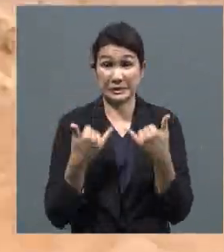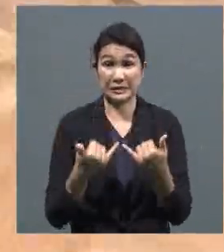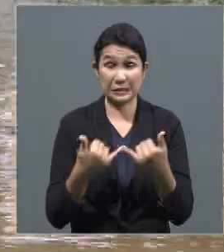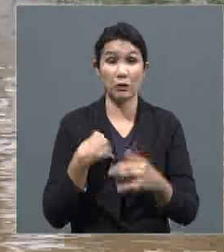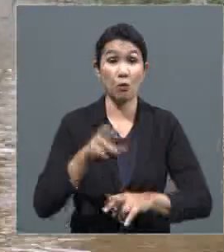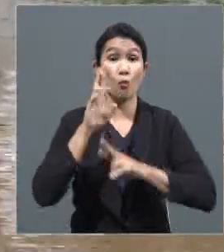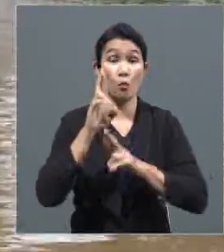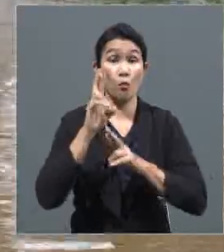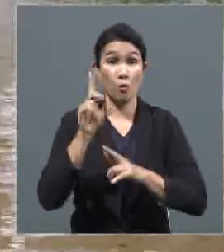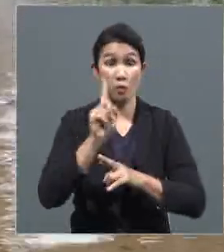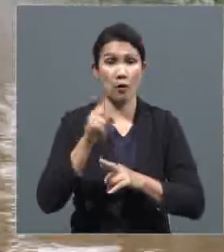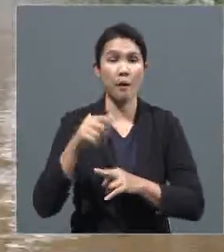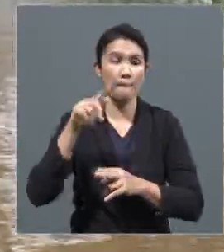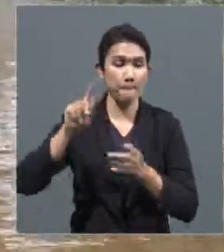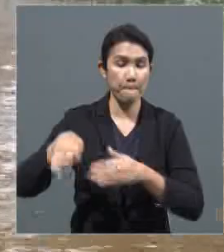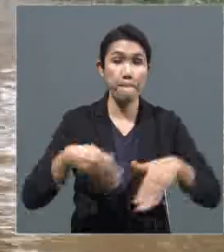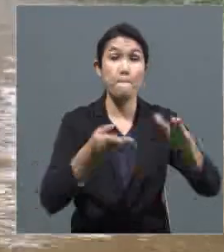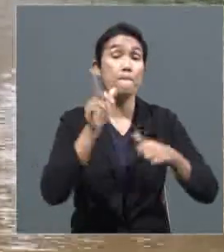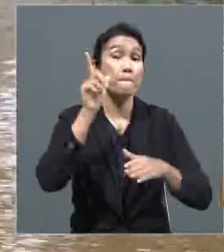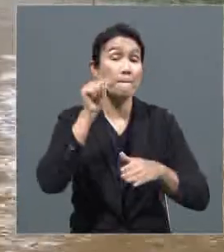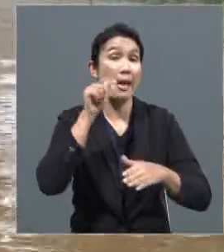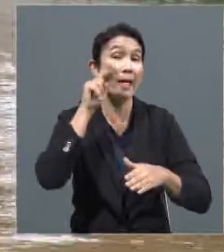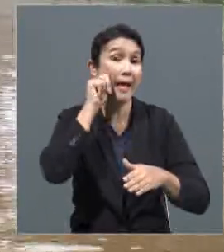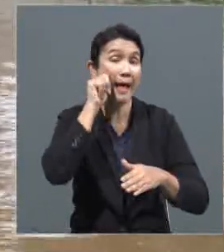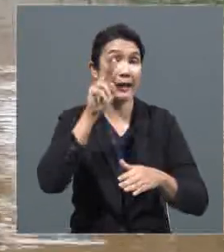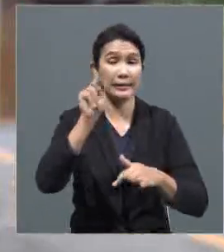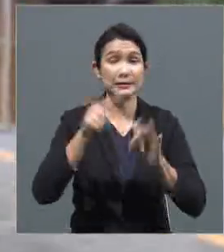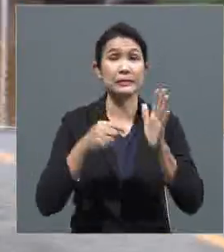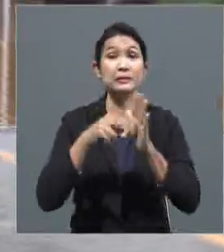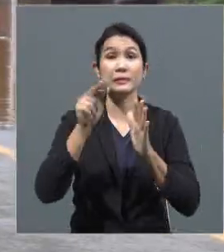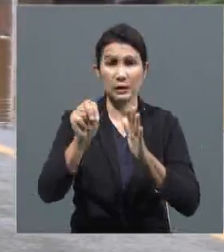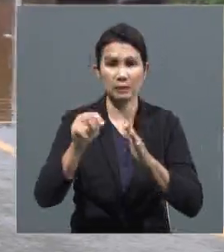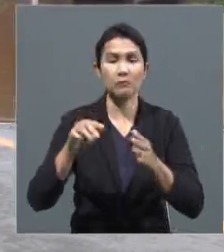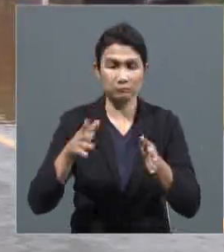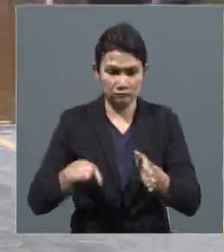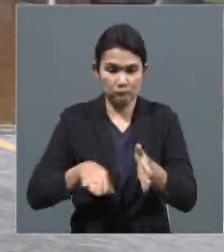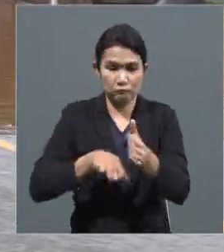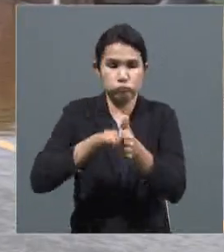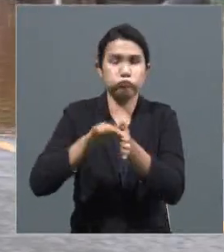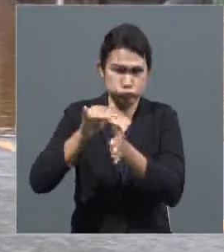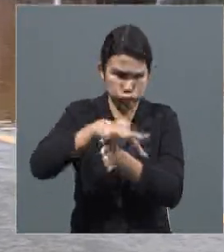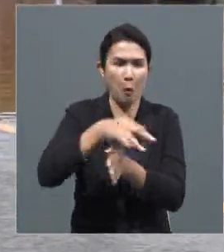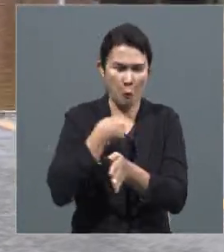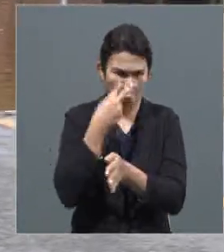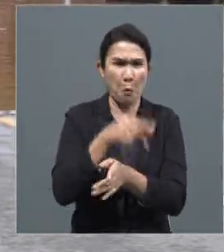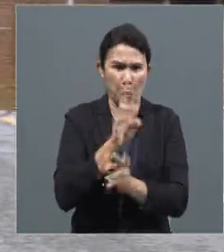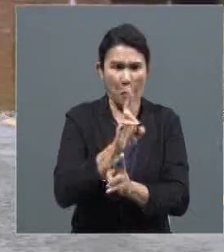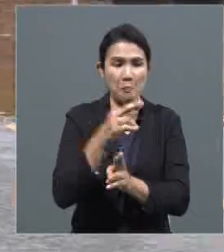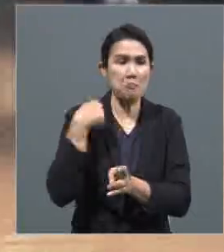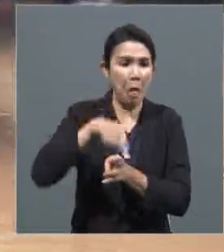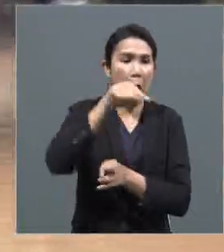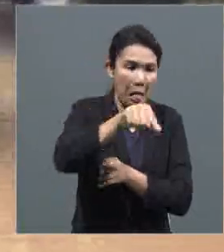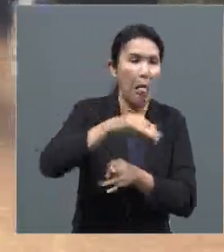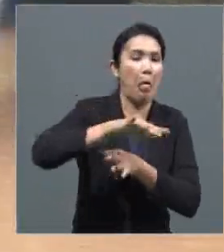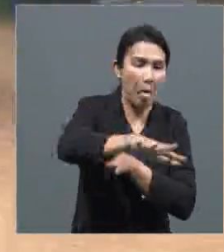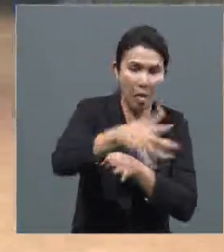าระวังในส่วนของแม่น้ำน่านย้ำกันเลยนะคะมีแนวโน้มที่จะล้นตลิ่งบางจุดบางส่วนก็ล้นตลิ่งไปแล้วอ่ะอยู่